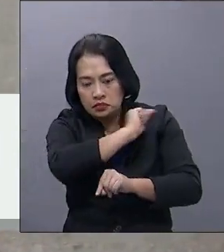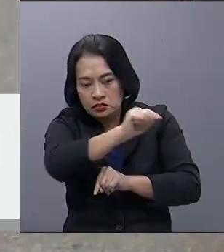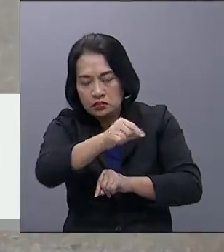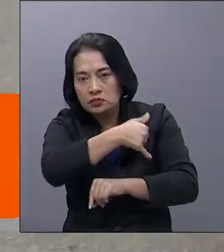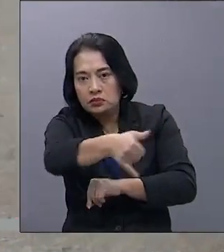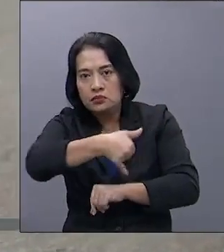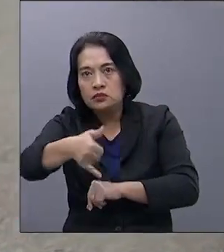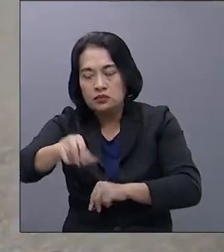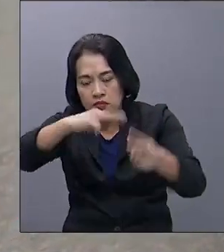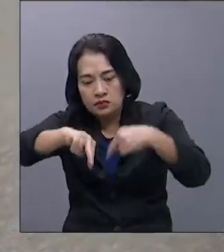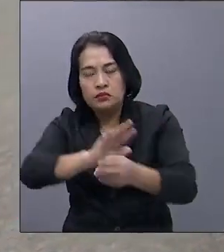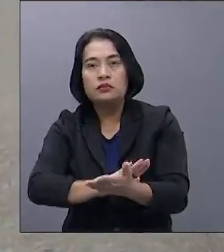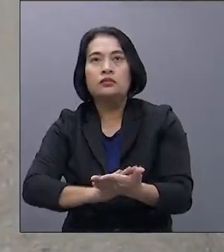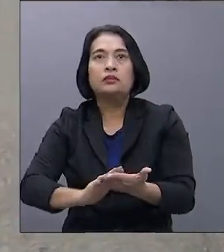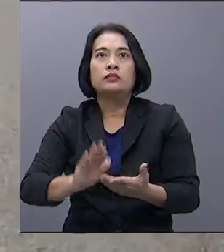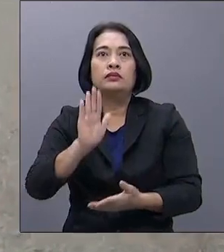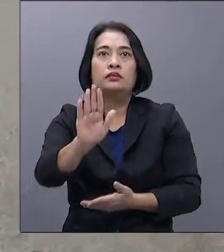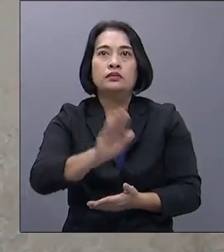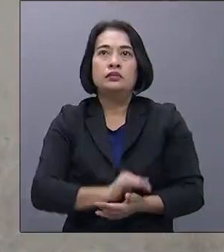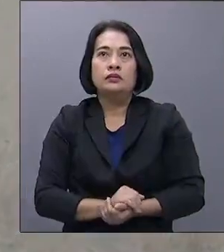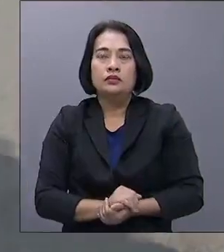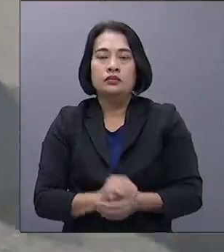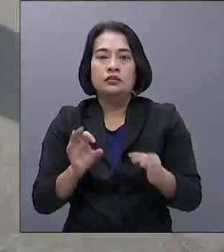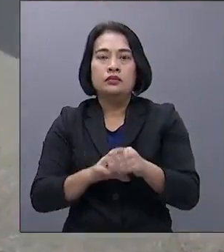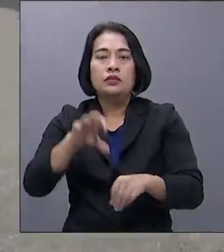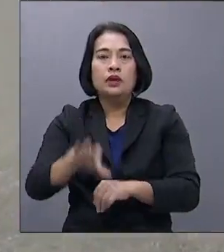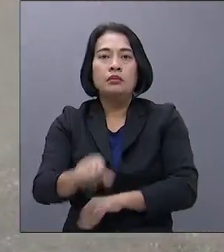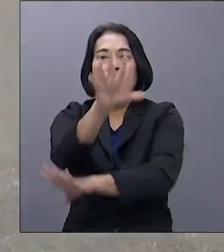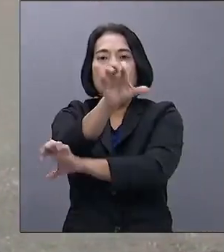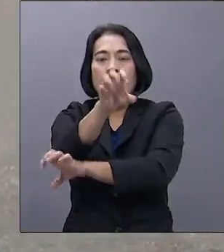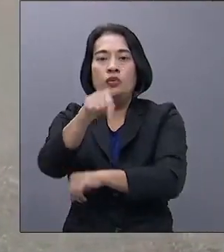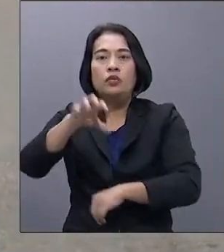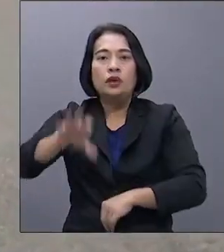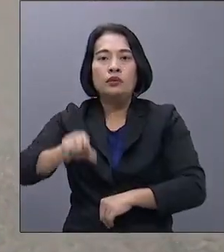เพื่อดูแลความสงบเรียบร้อยโดยเฉพาะในย่างกุ้งและมันเดเลซึ่งเป็นเมืองใหญ่ค่ะ